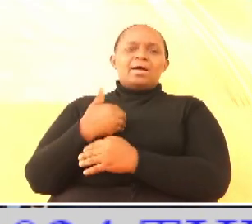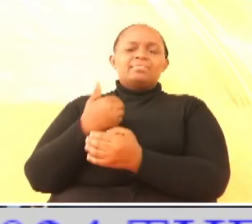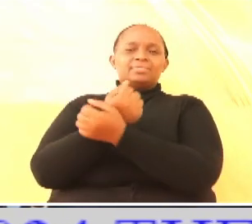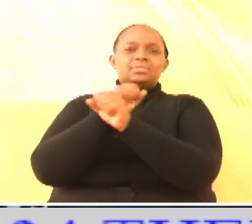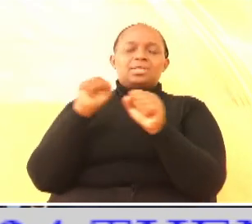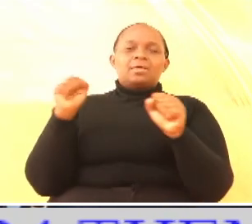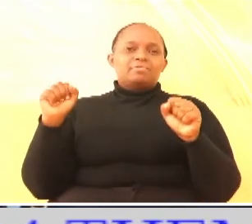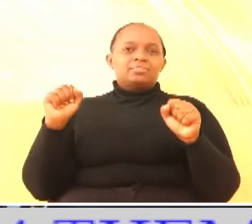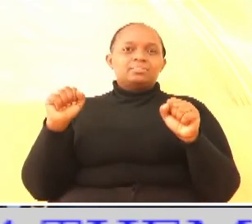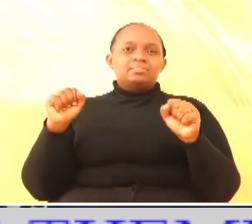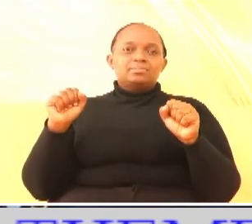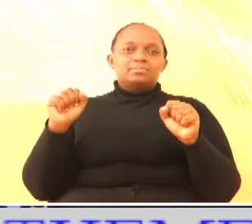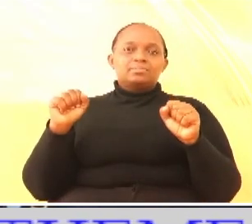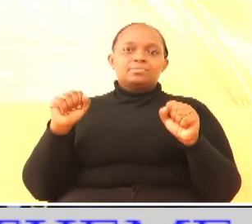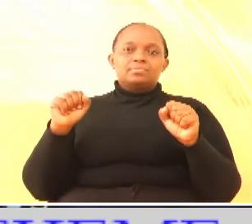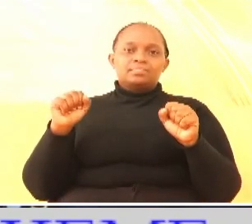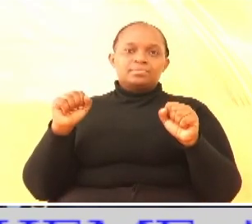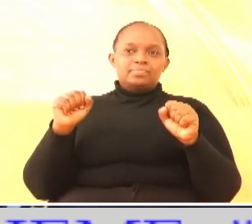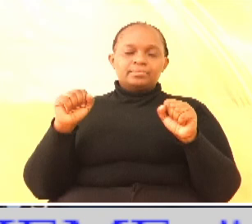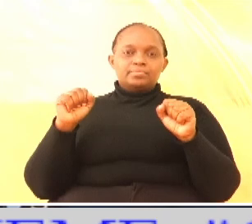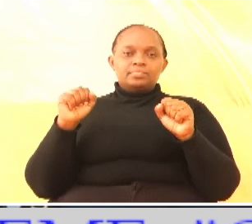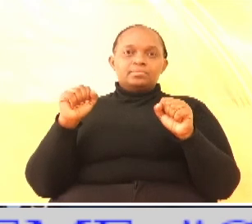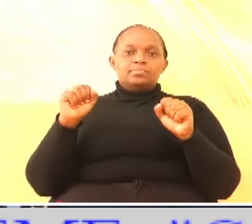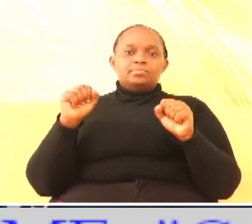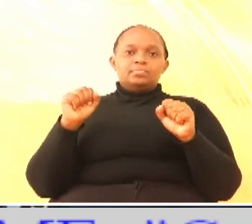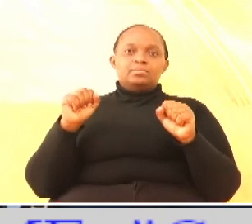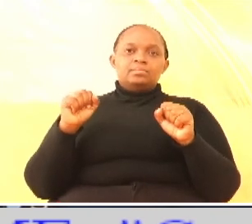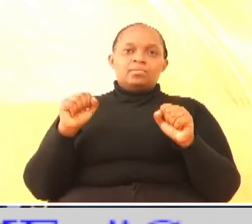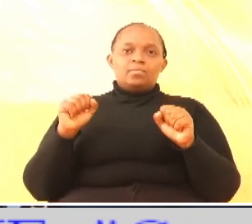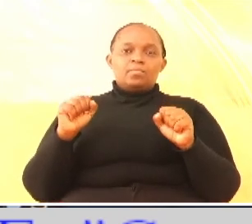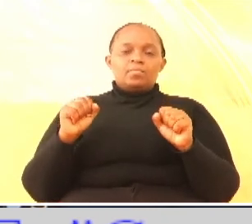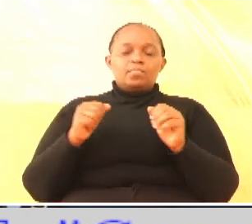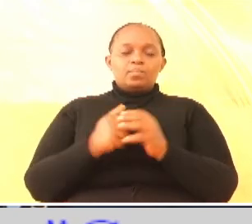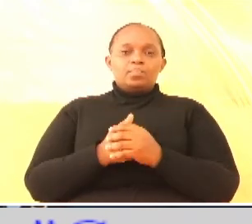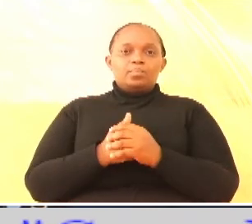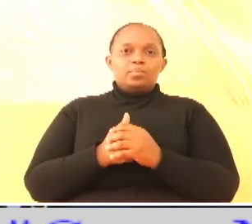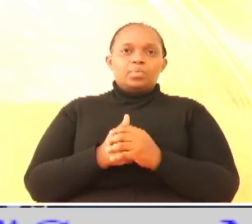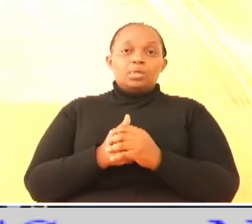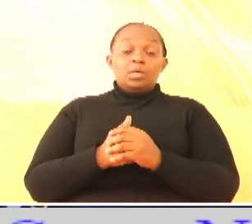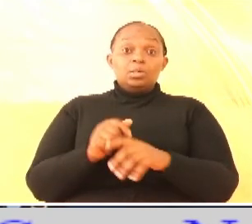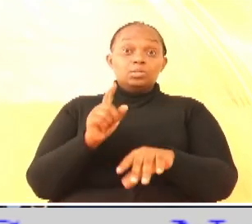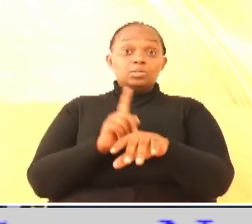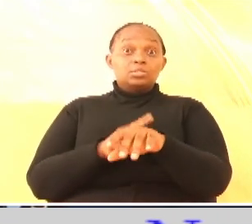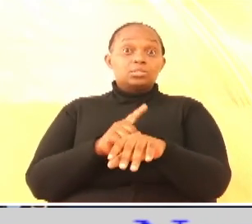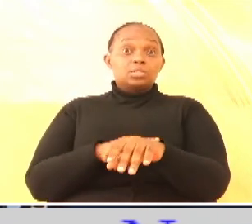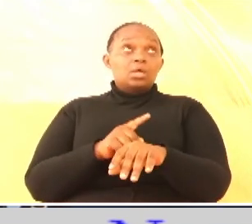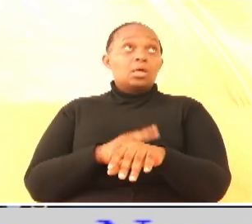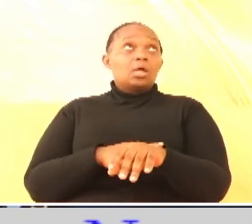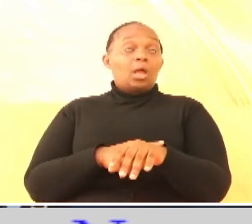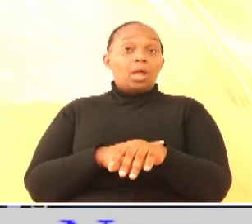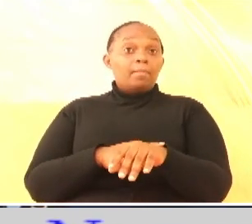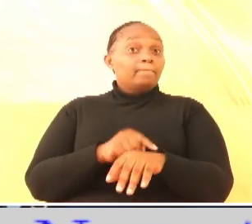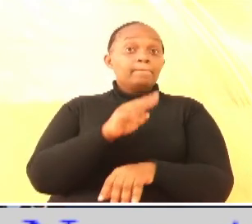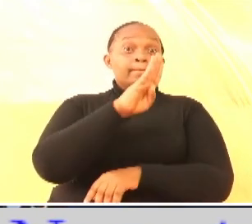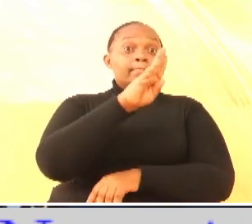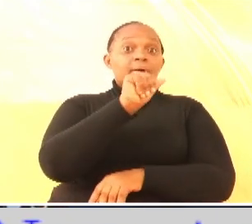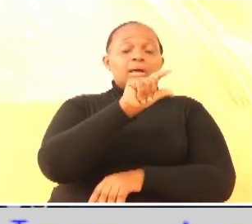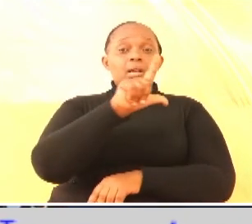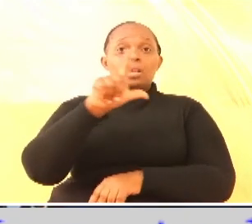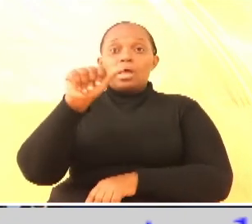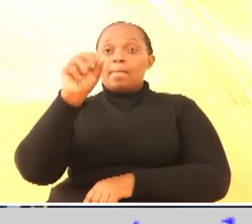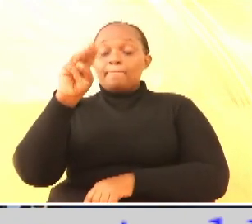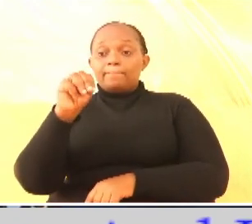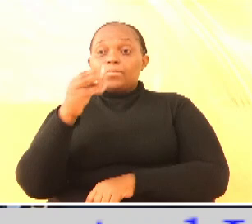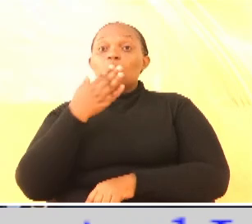Israeli kutokana na mfalme Baraki yule wa Siforu. Alipotaka kuwalaani na anataka kutumia